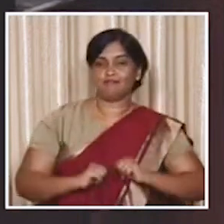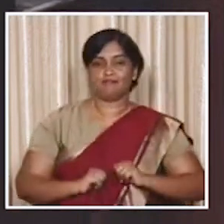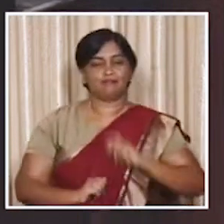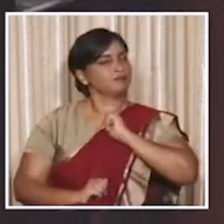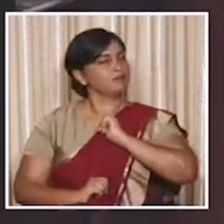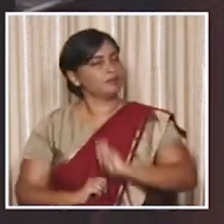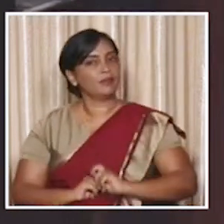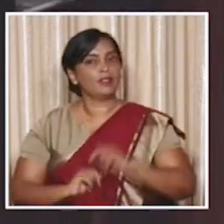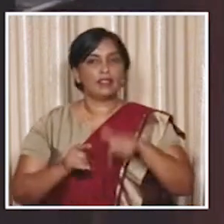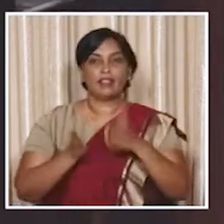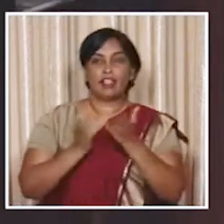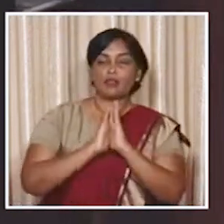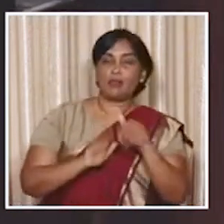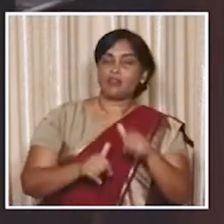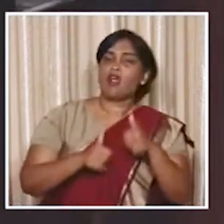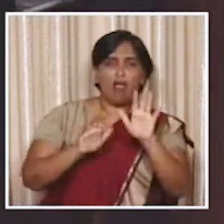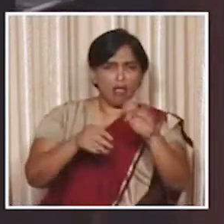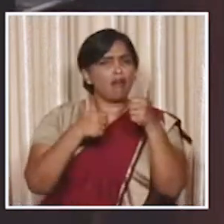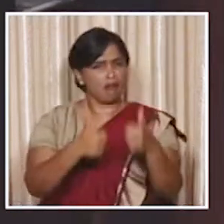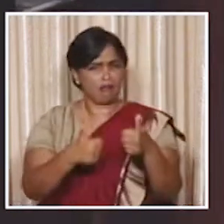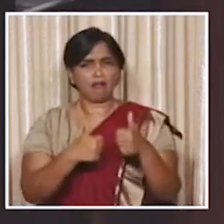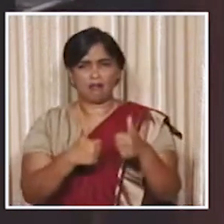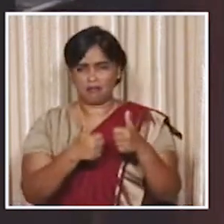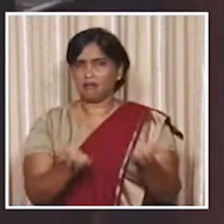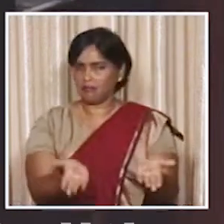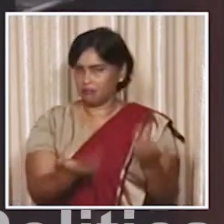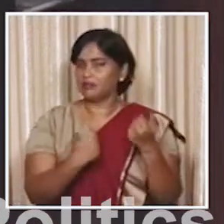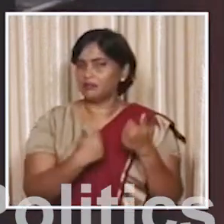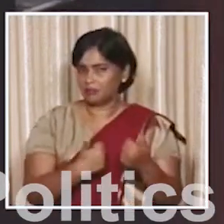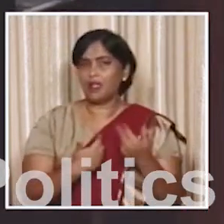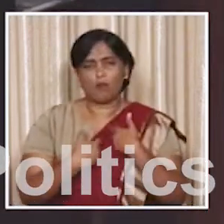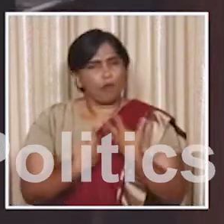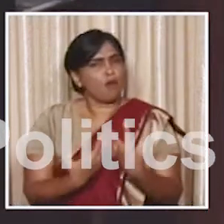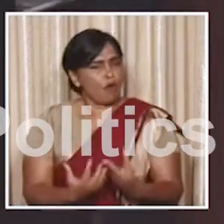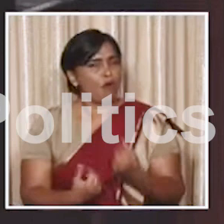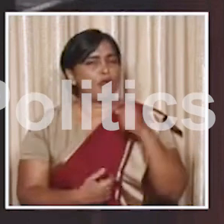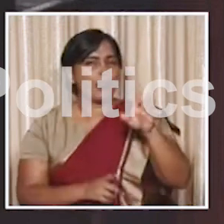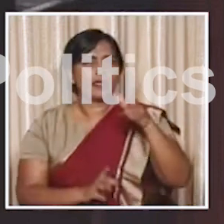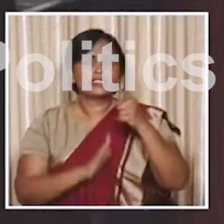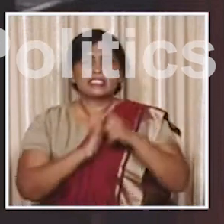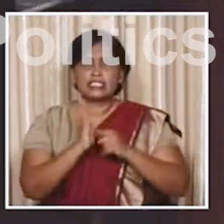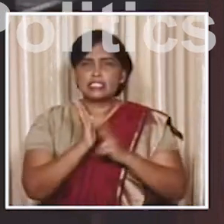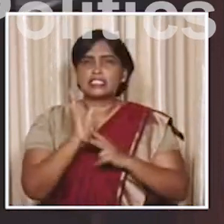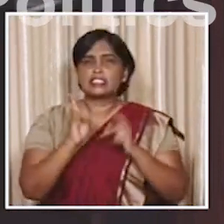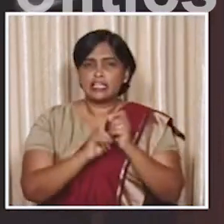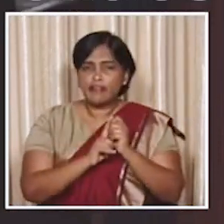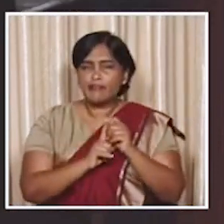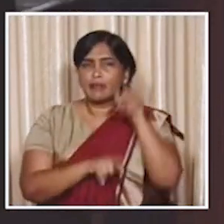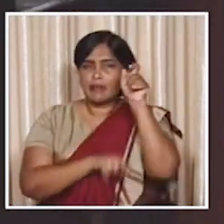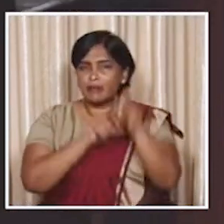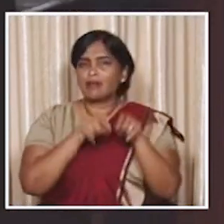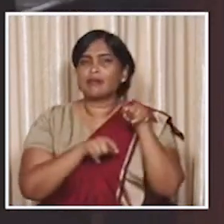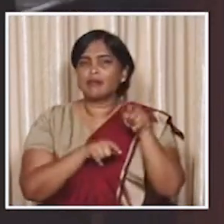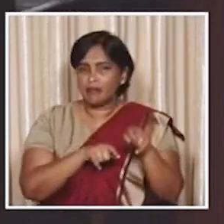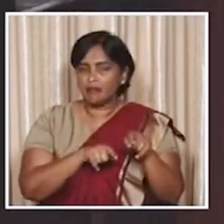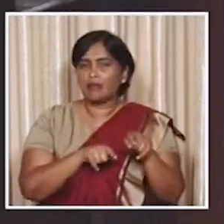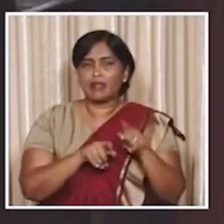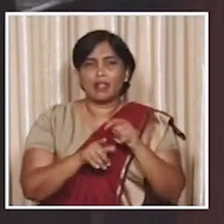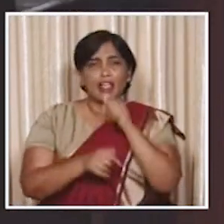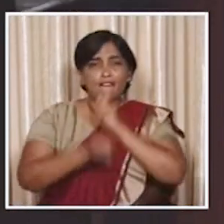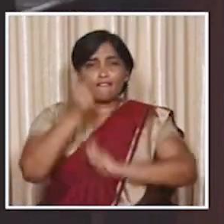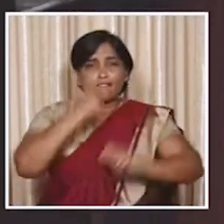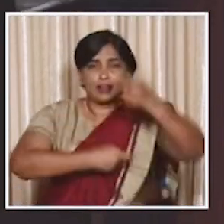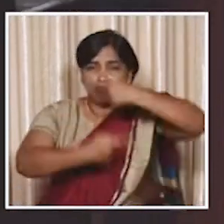දැන් ඉන්දියාවත් හොඳයි, මෙහෙම වෙන්න ඕනේ. අපටත් ඕනේ මේ ජනතා විමුක්ති පෙරමුණේ කියන අය මේ ළිඳ